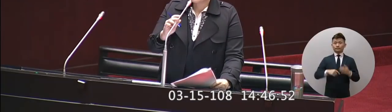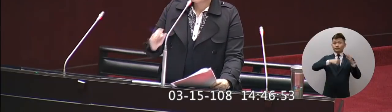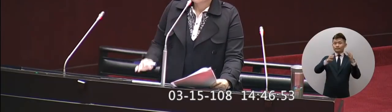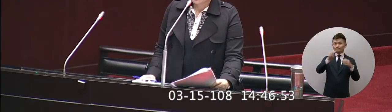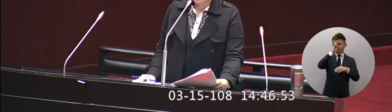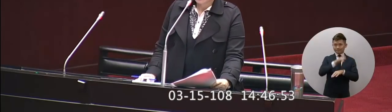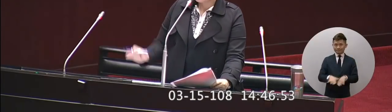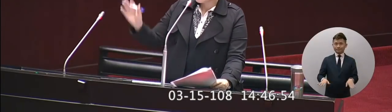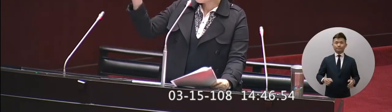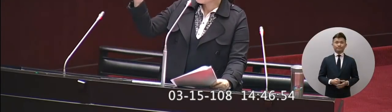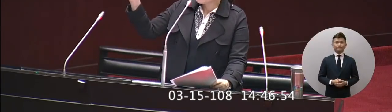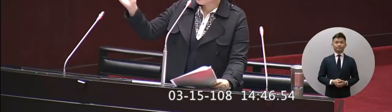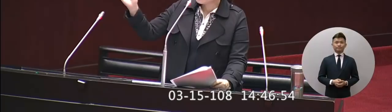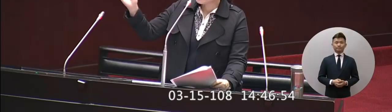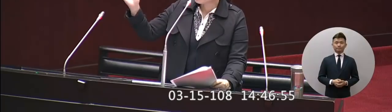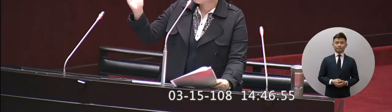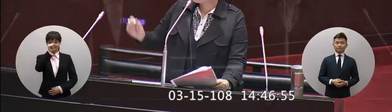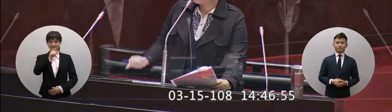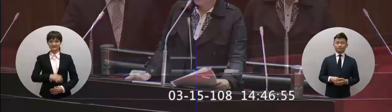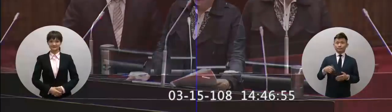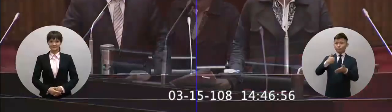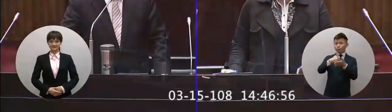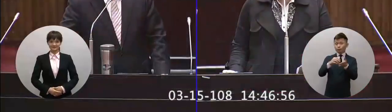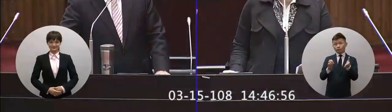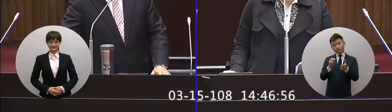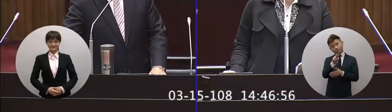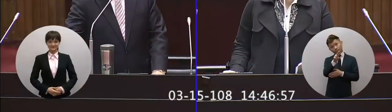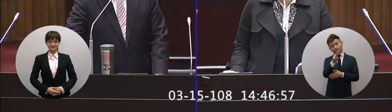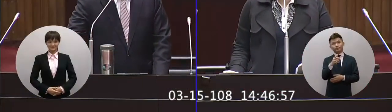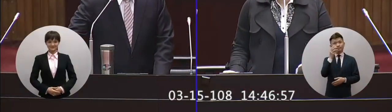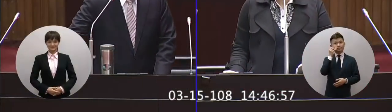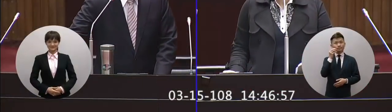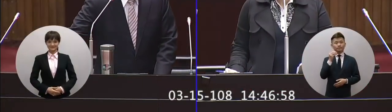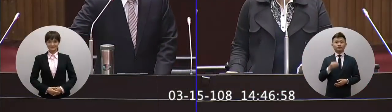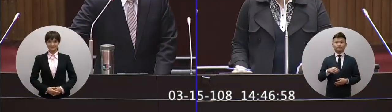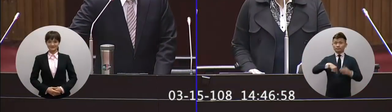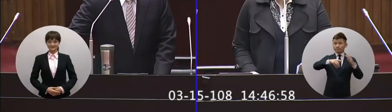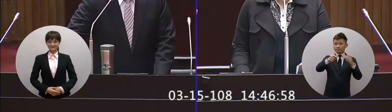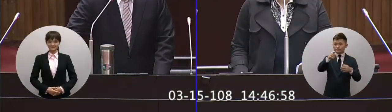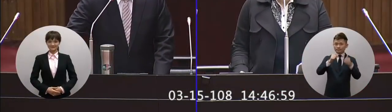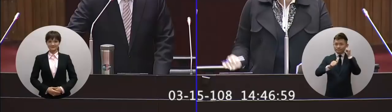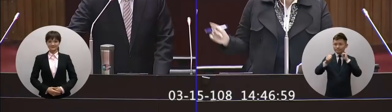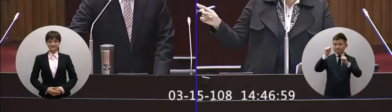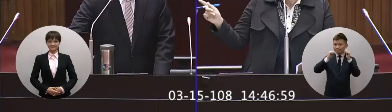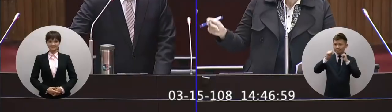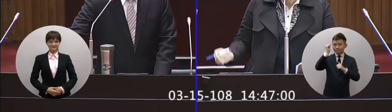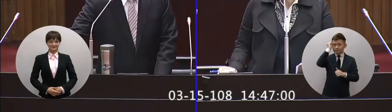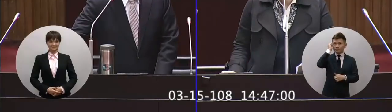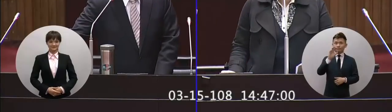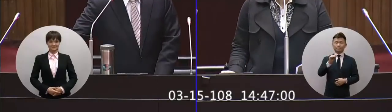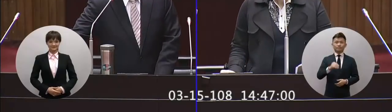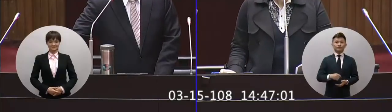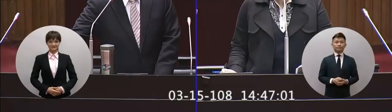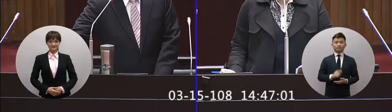院长午安。 哎，委员你好。 看一下这个图。首先，院长，你还记不记得？好，下一